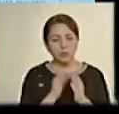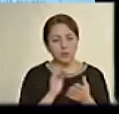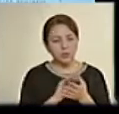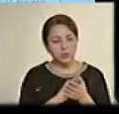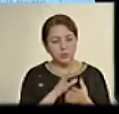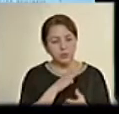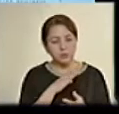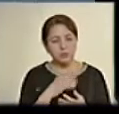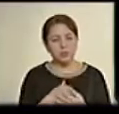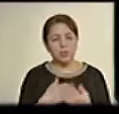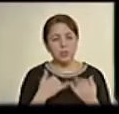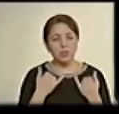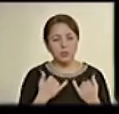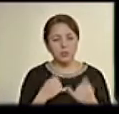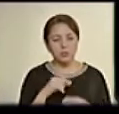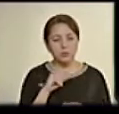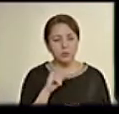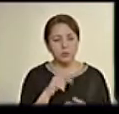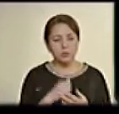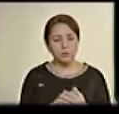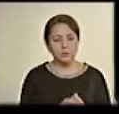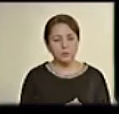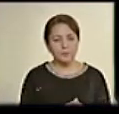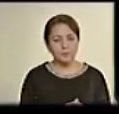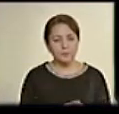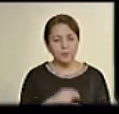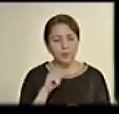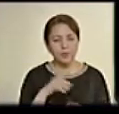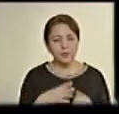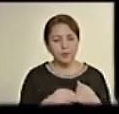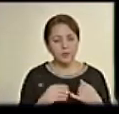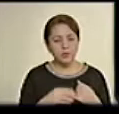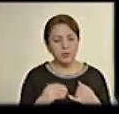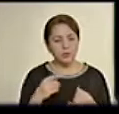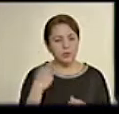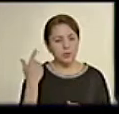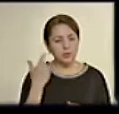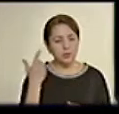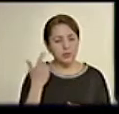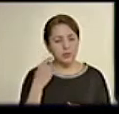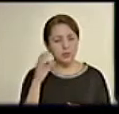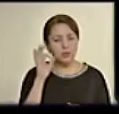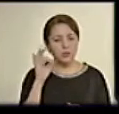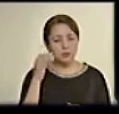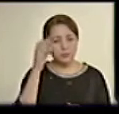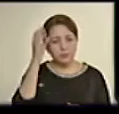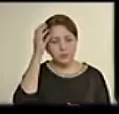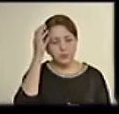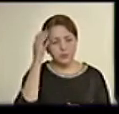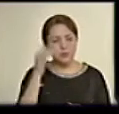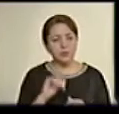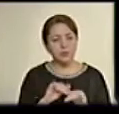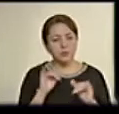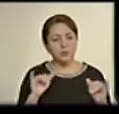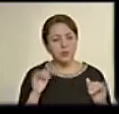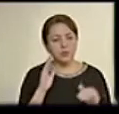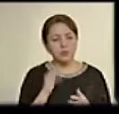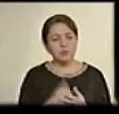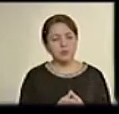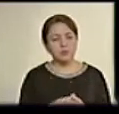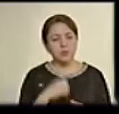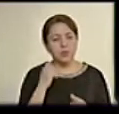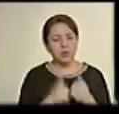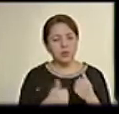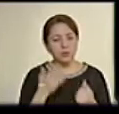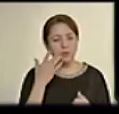bo'ldingizmi? Endi keling, uning o'sha yer egaligiga oid bilimlarimizni kengaytirib olamiz. Har doimgidek